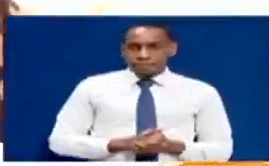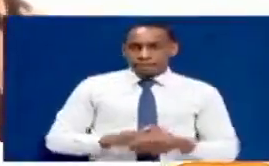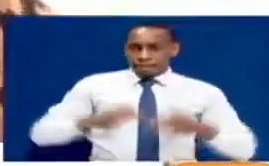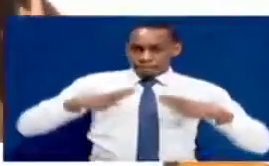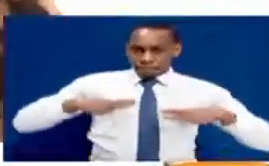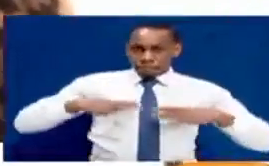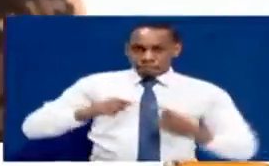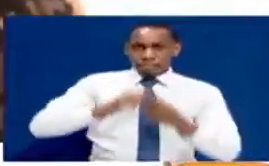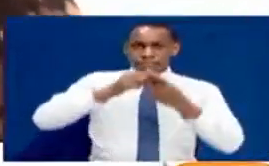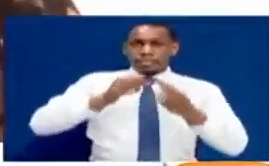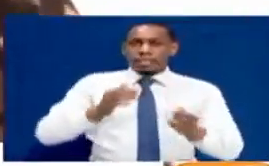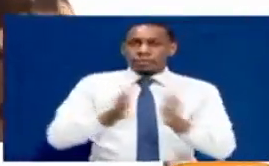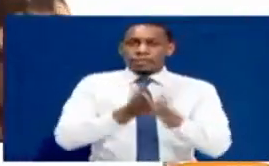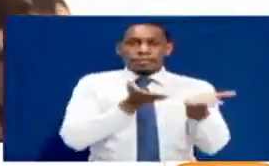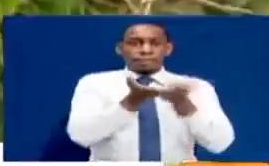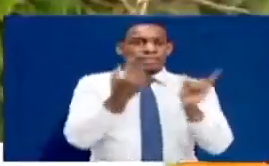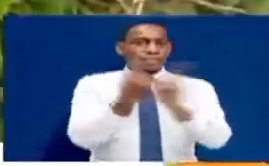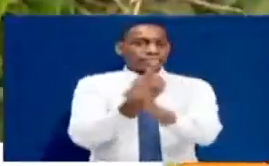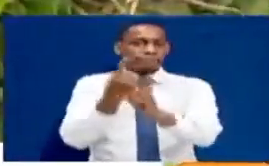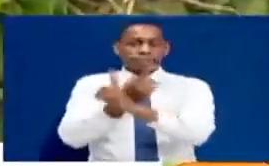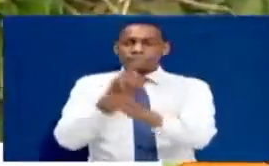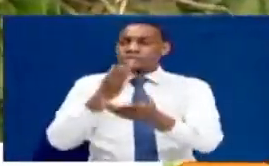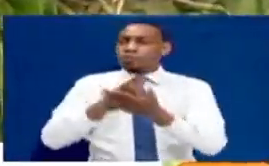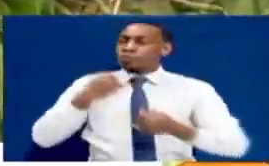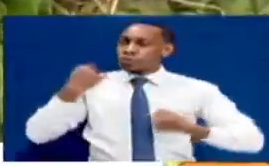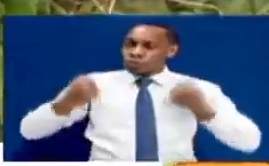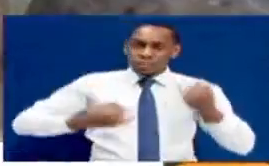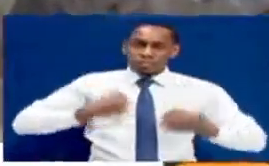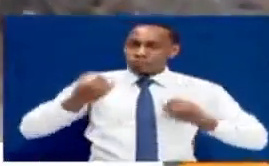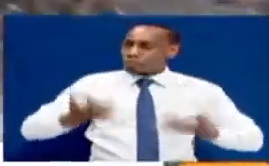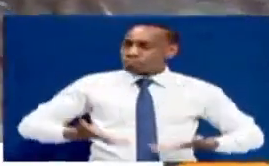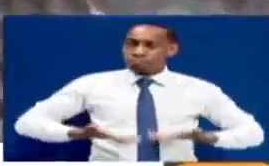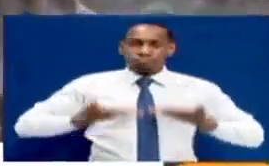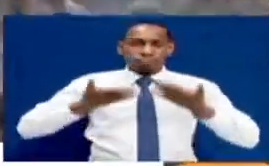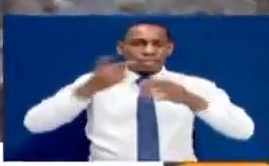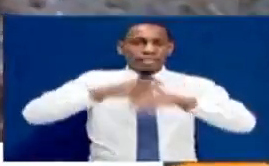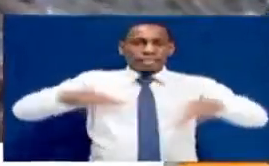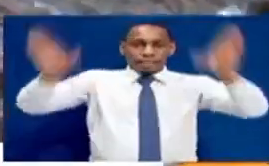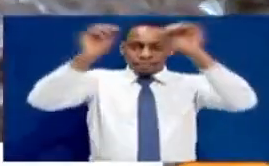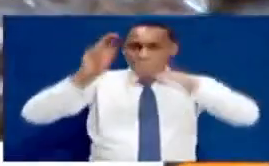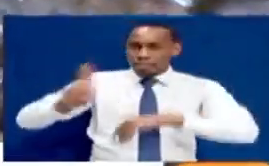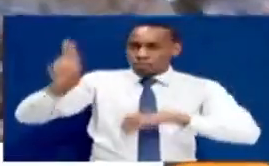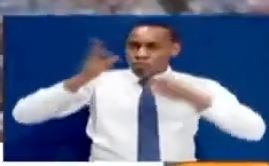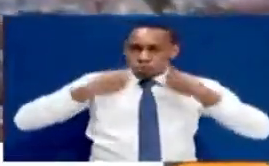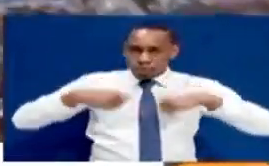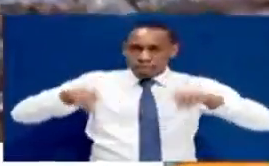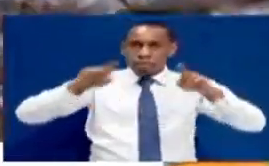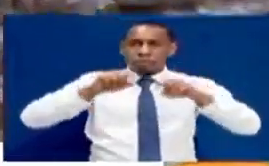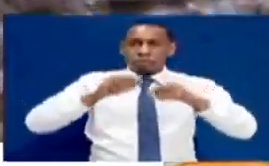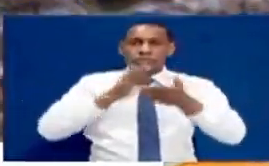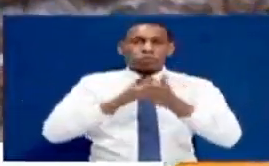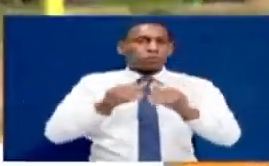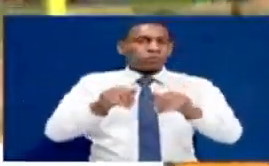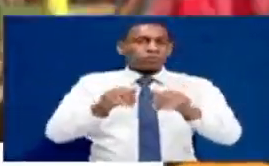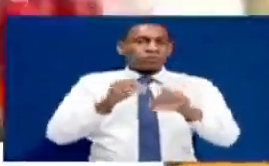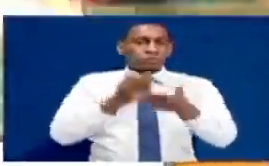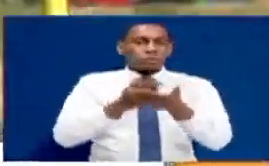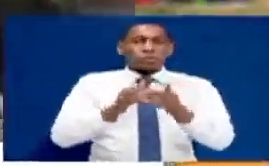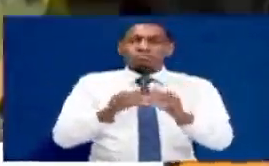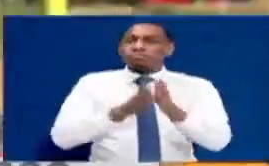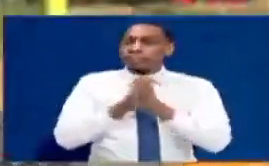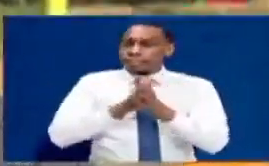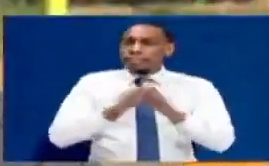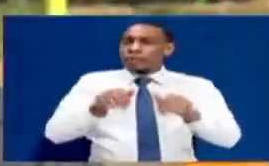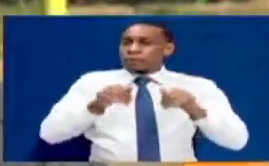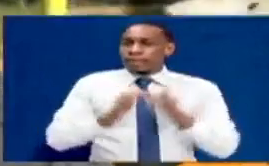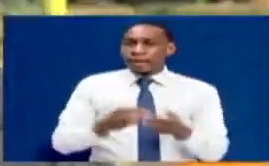Wakazi hasa wanaoendesha biashara mbalimbali hawakuficha furaha yao pale rais alipotangaza walichokuwa wakisubiri kwa hamu. Tulikuwa na